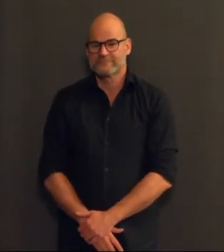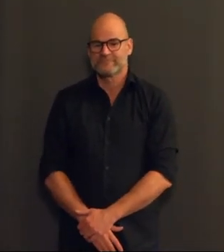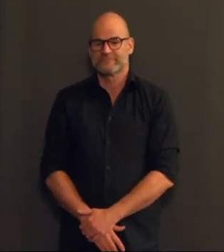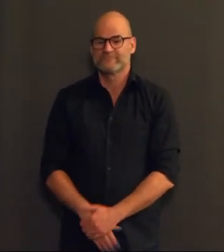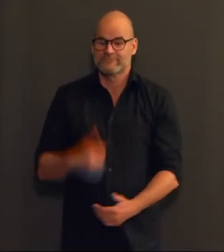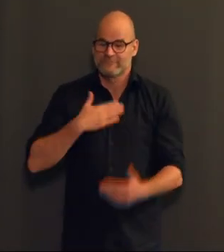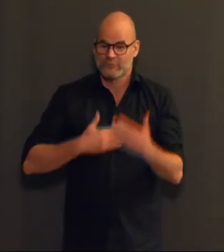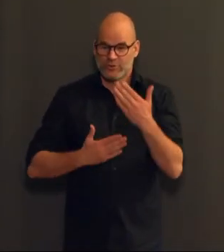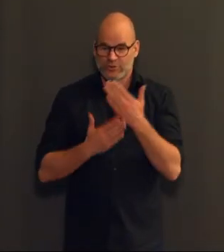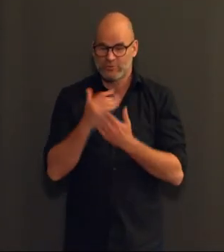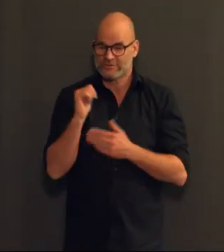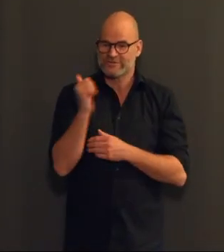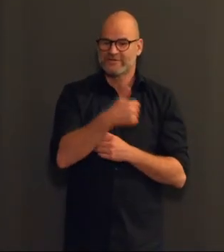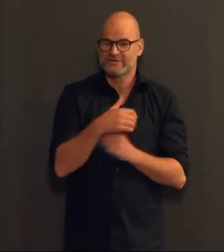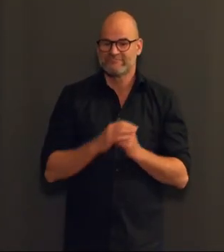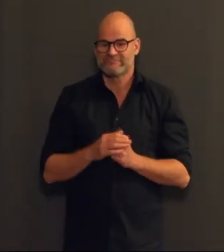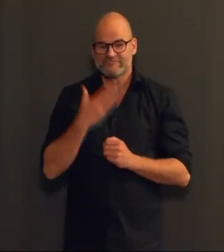Goedemorgen iedereen, bonjour tout le monde.